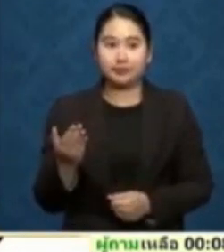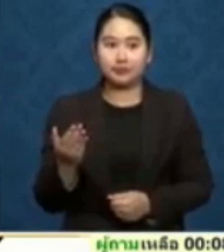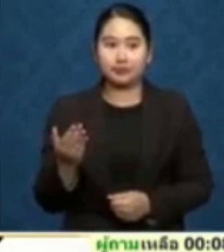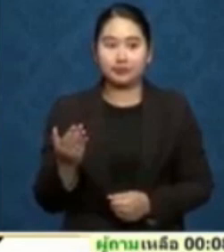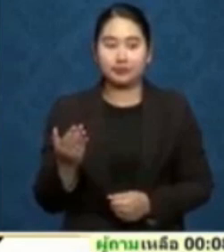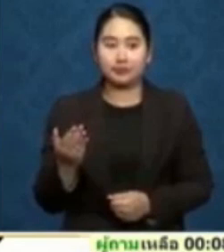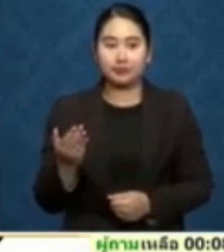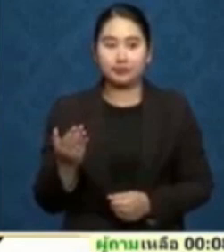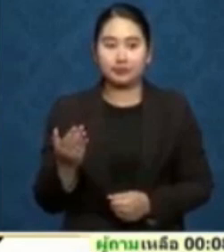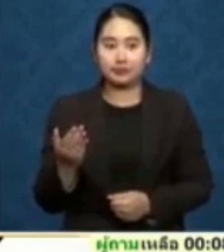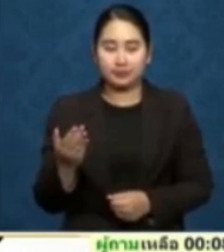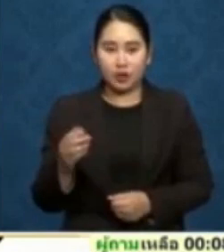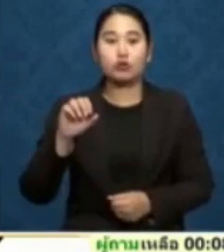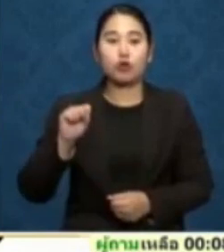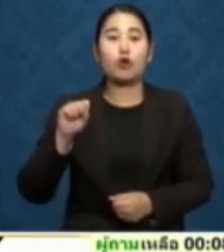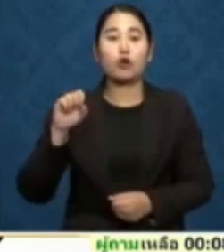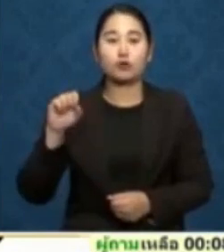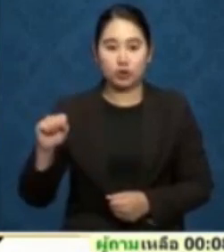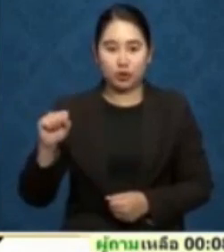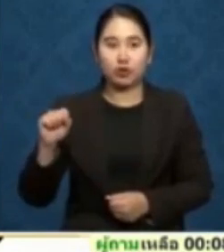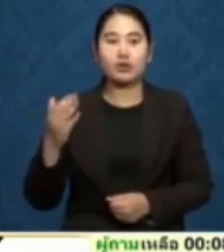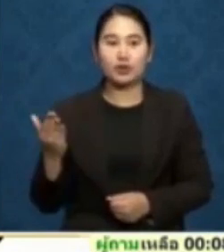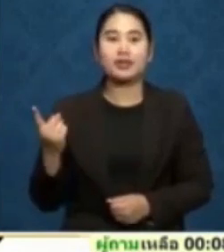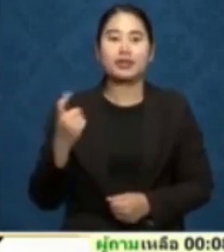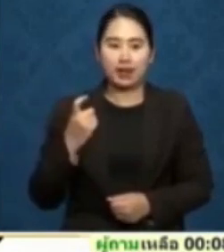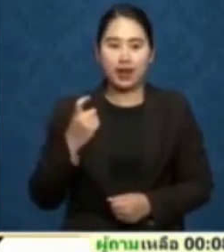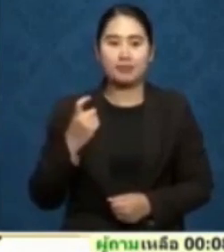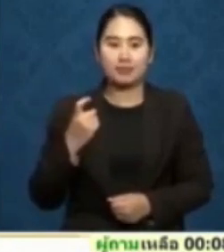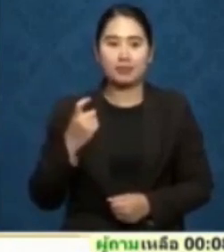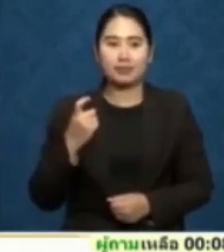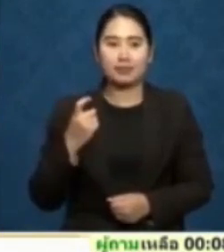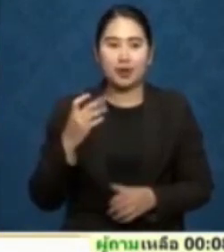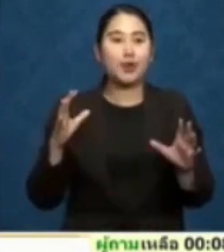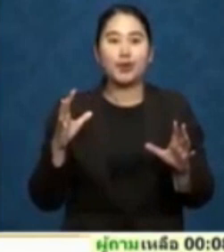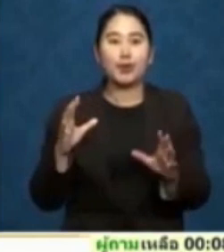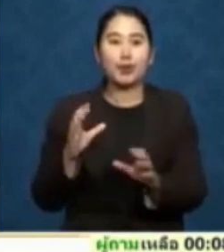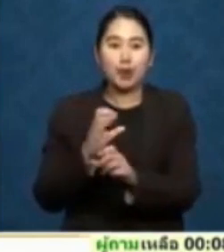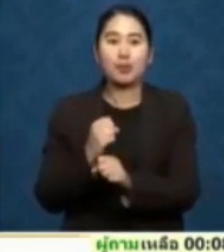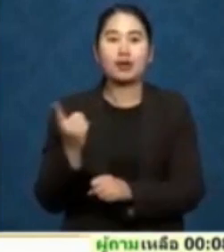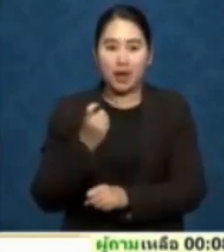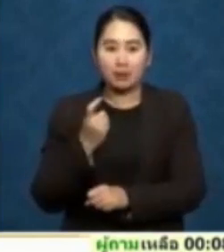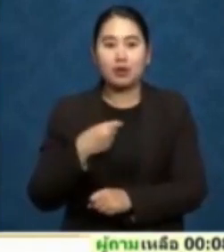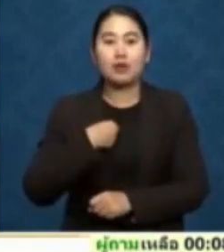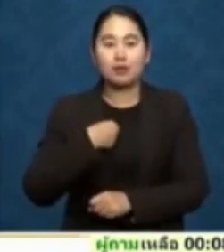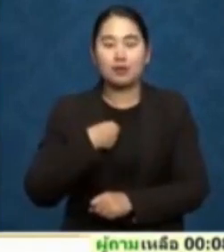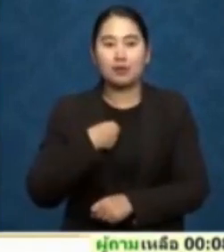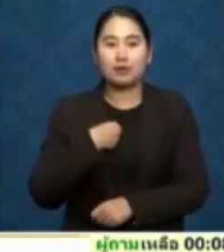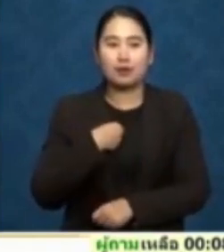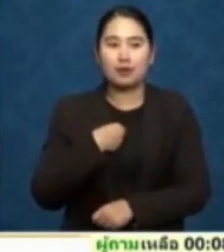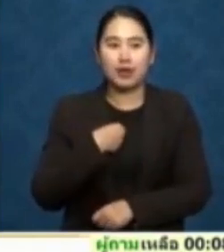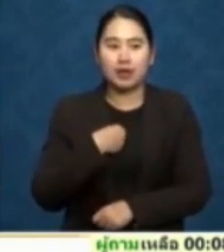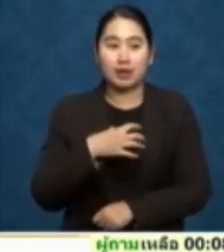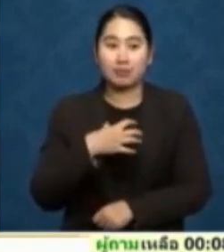ทิติการทิติพฤติกุลก็ได้ถามเป็นคำถามโดยรวมผมต้องเรียนว่าถ้าท่านอยากจะ